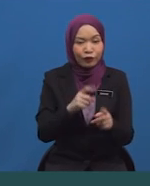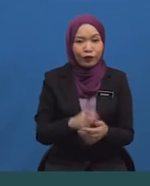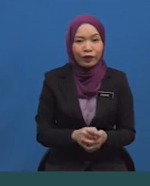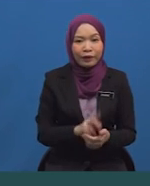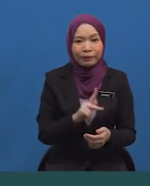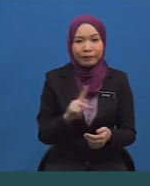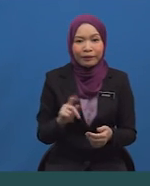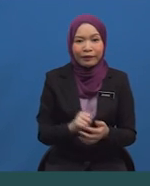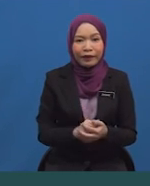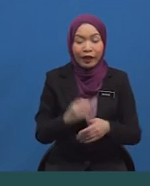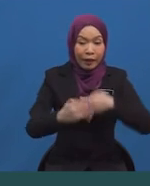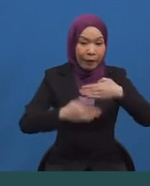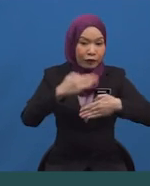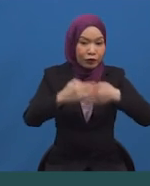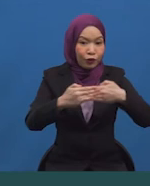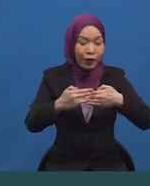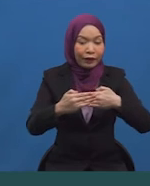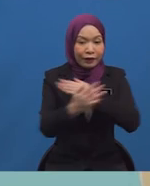kemajuan sesebuah negara.